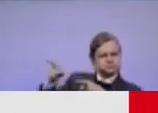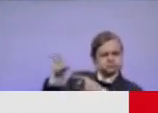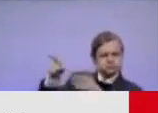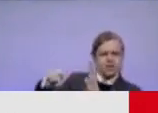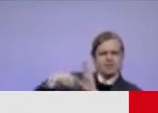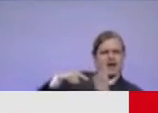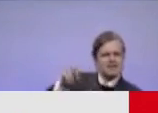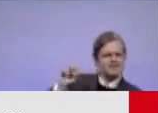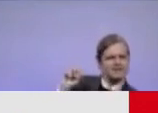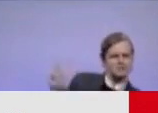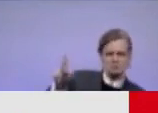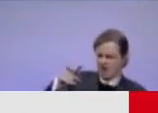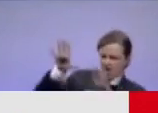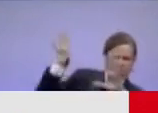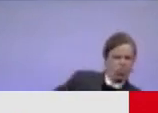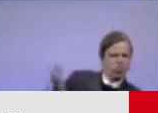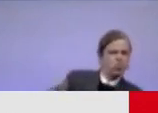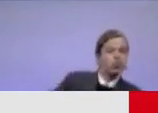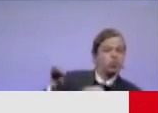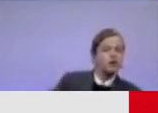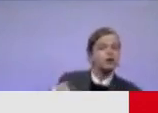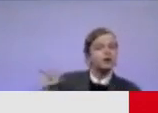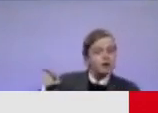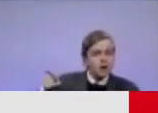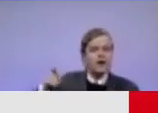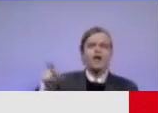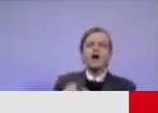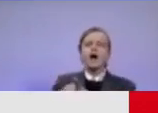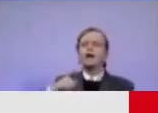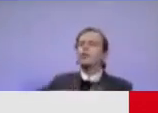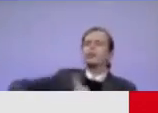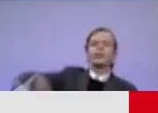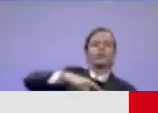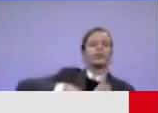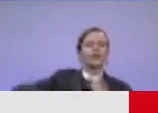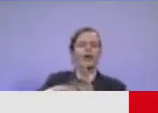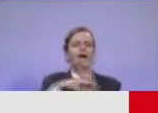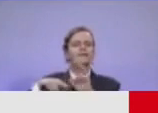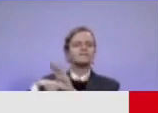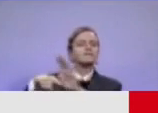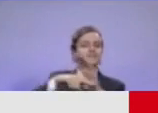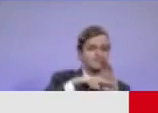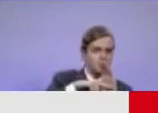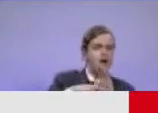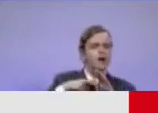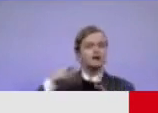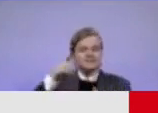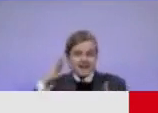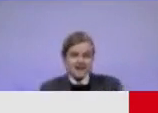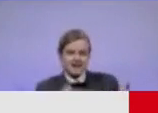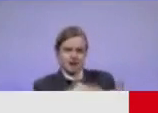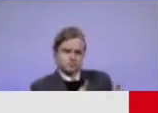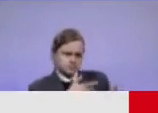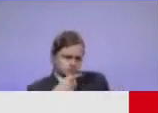și-au făcut un viitor în Uniunea Europeană. Guvernarea liberală și apoi coaliția actuală